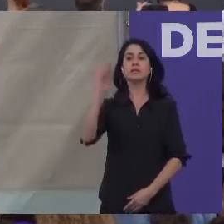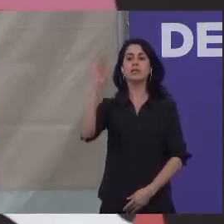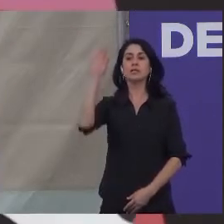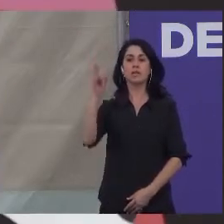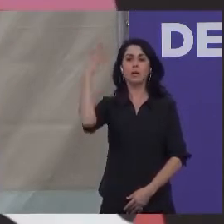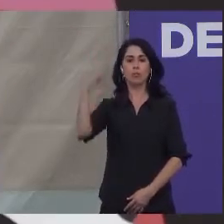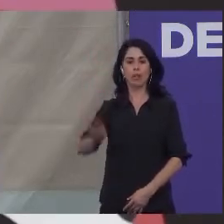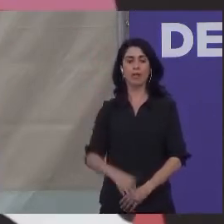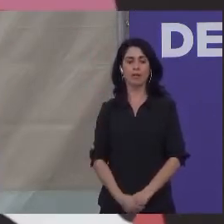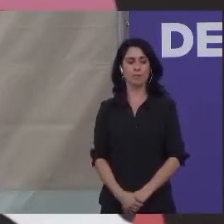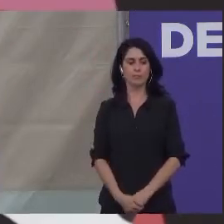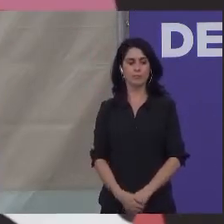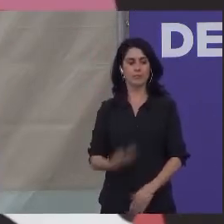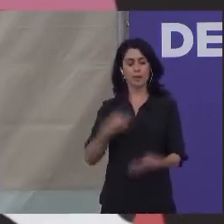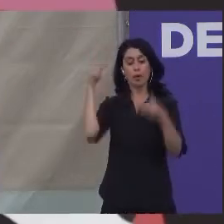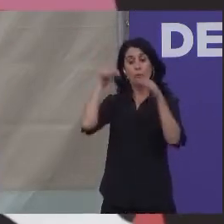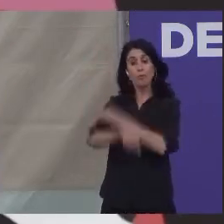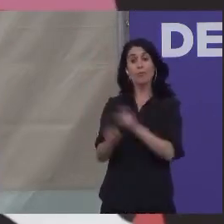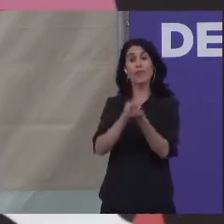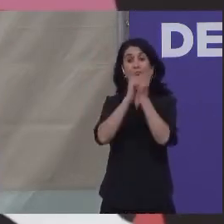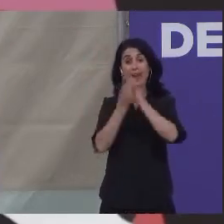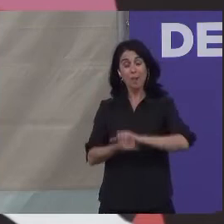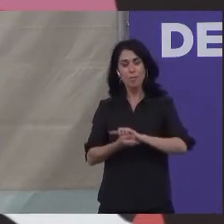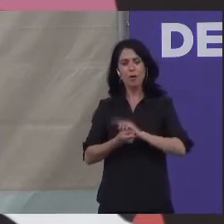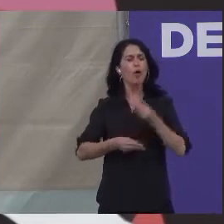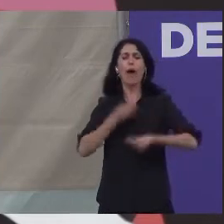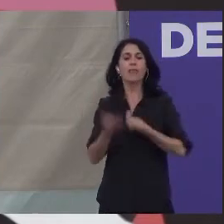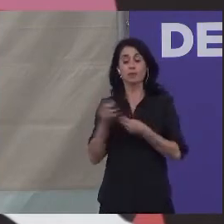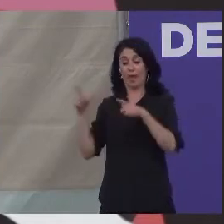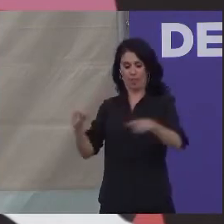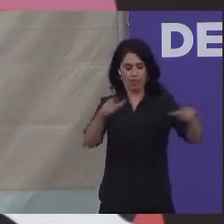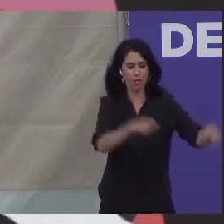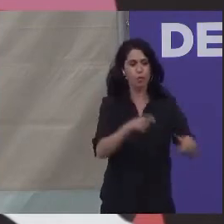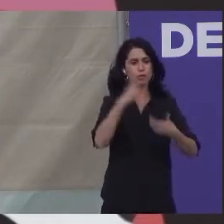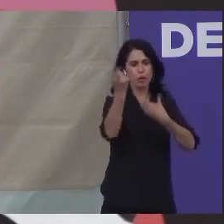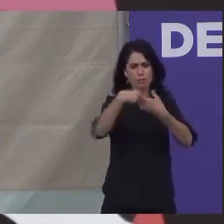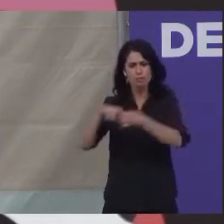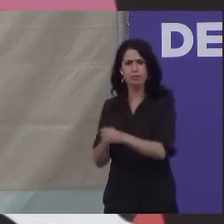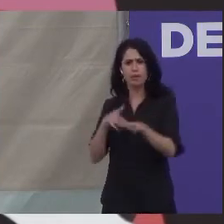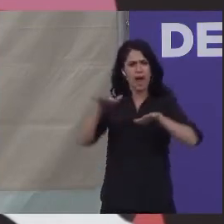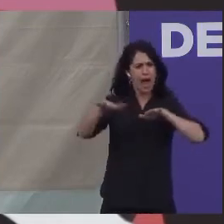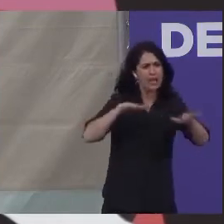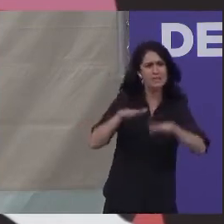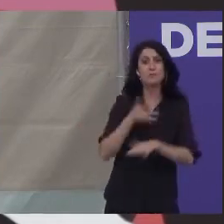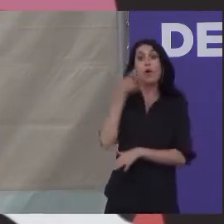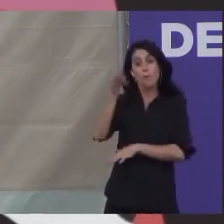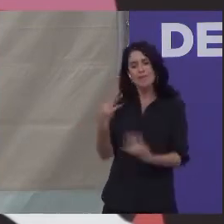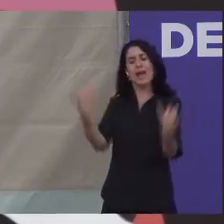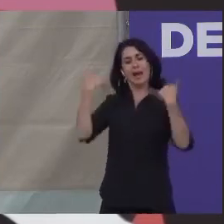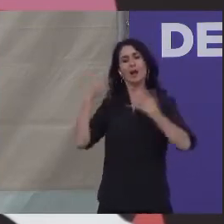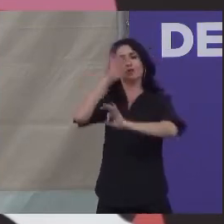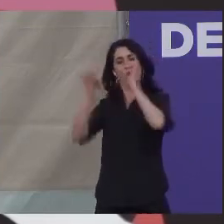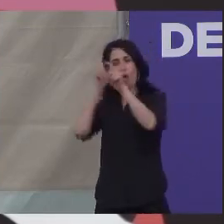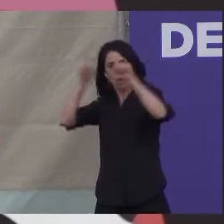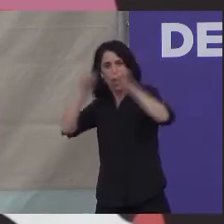Una marea per aprofundir el canvi, aglutinem als cercles, a la militància, als activistes i a càrrecs orgànics i institucionals.